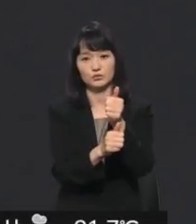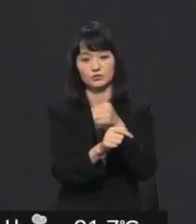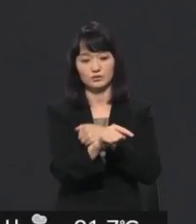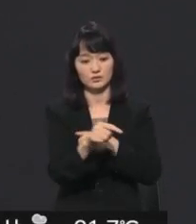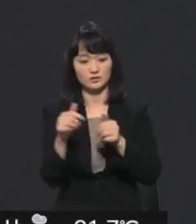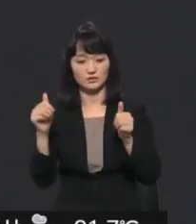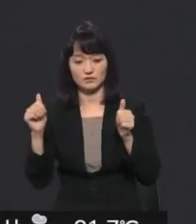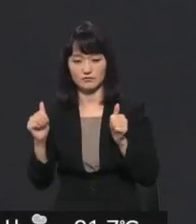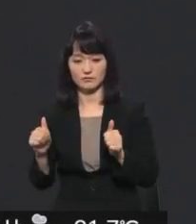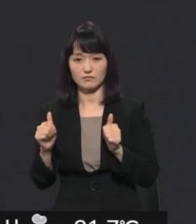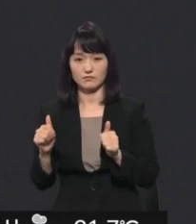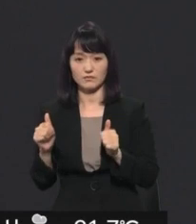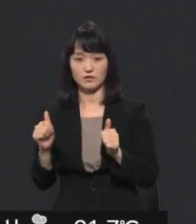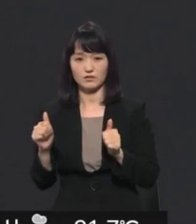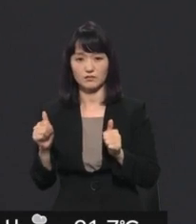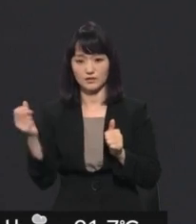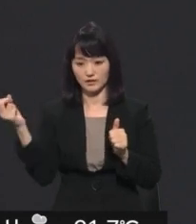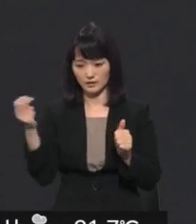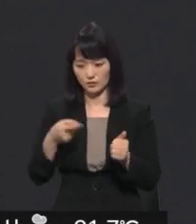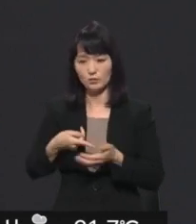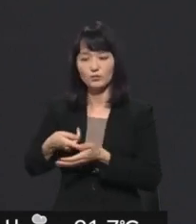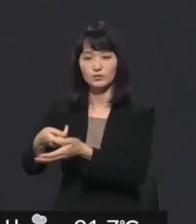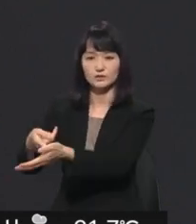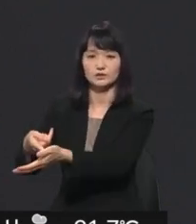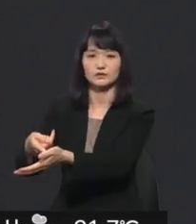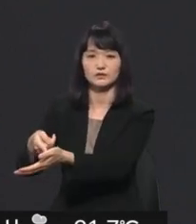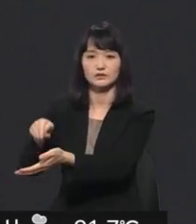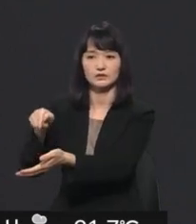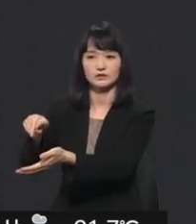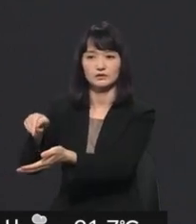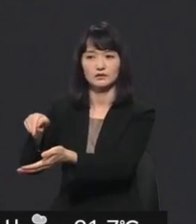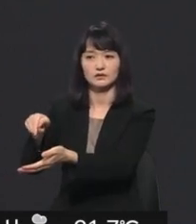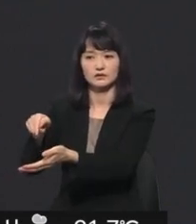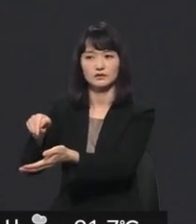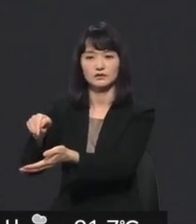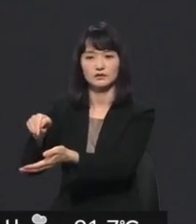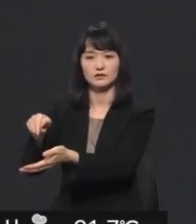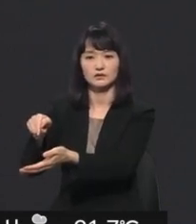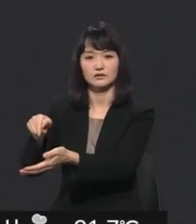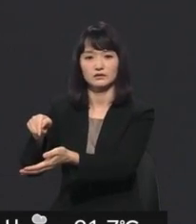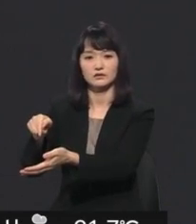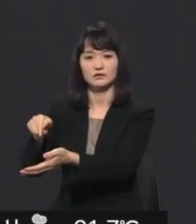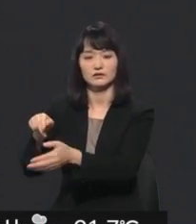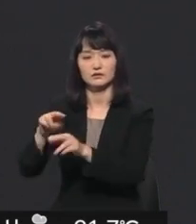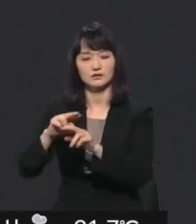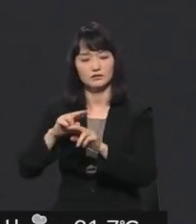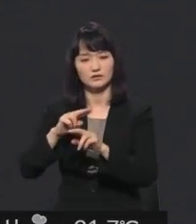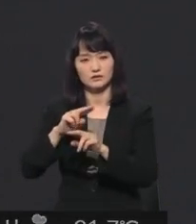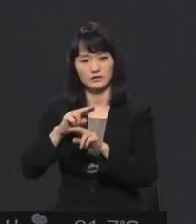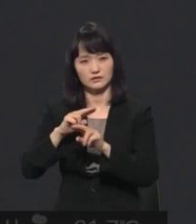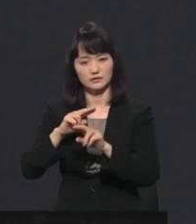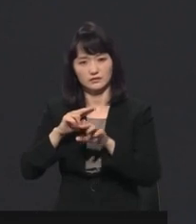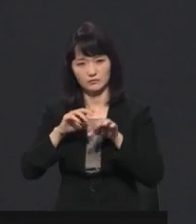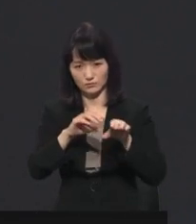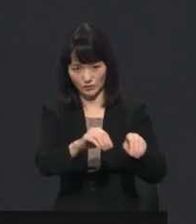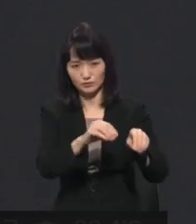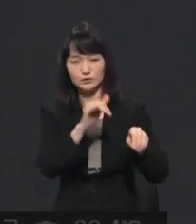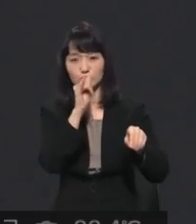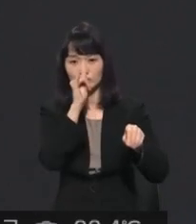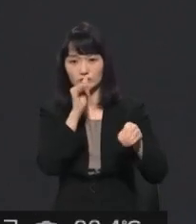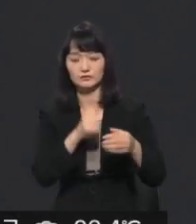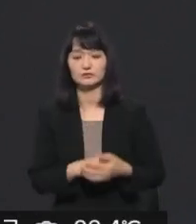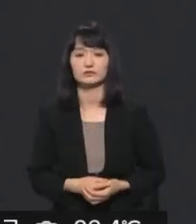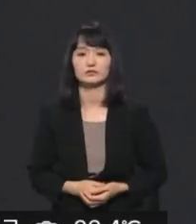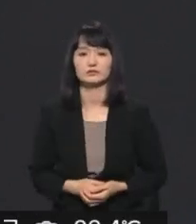갖춰 봄 이 들어가 있기 때문에 것도 이제 무효화 될 그래 짱 이것이 비상 상황이다 라고 유권해석을